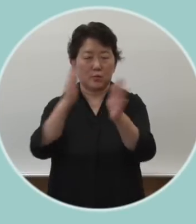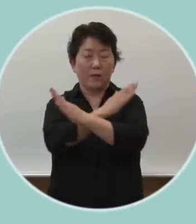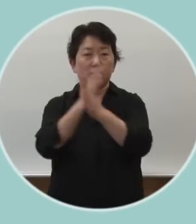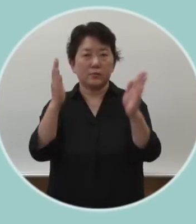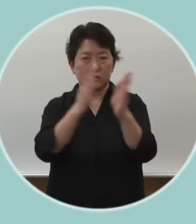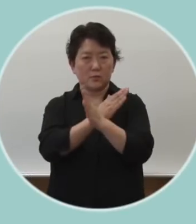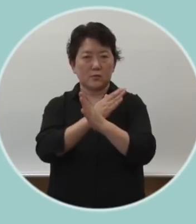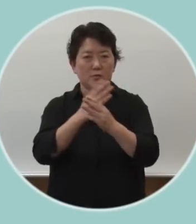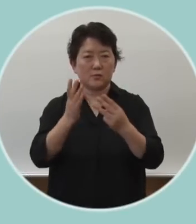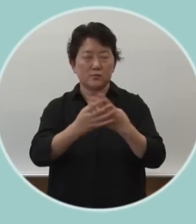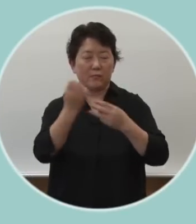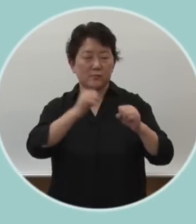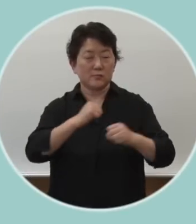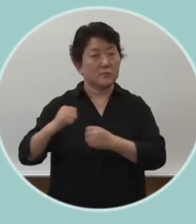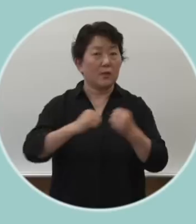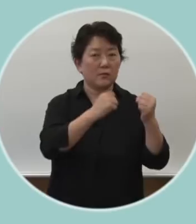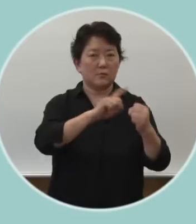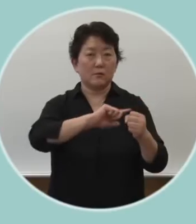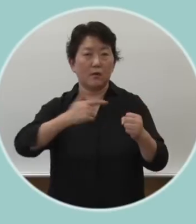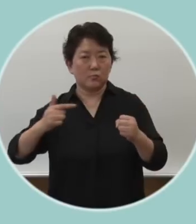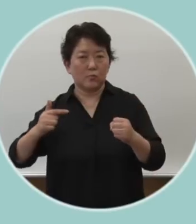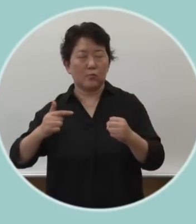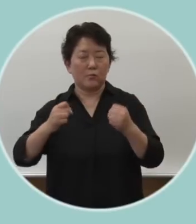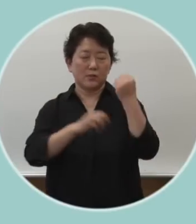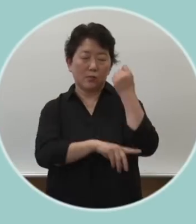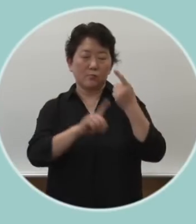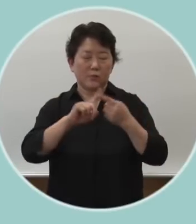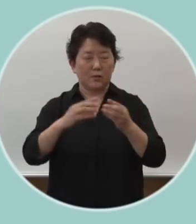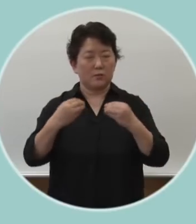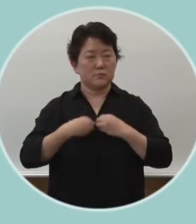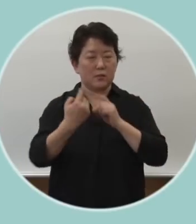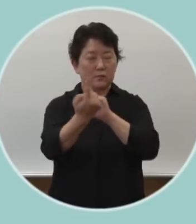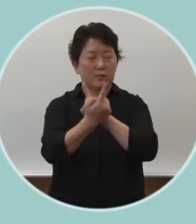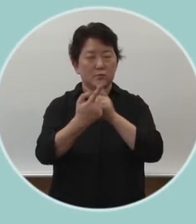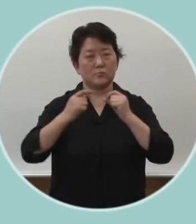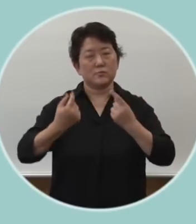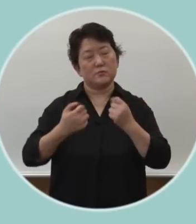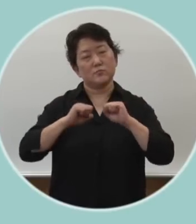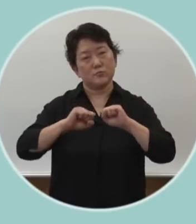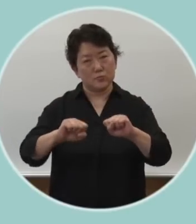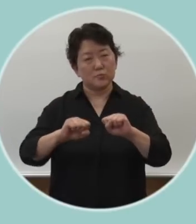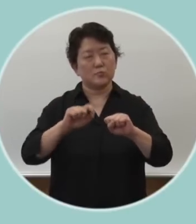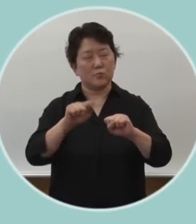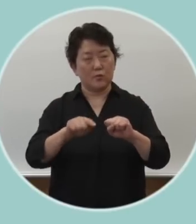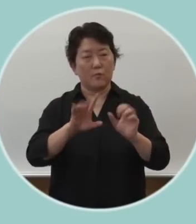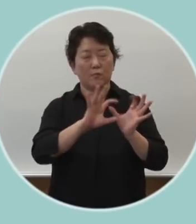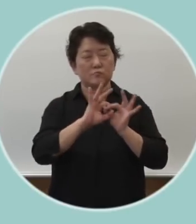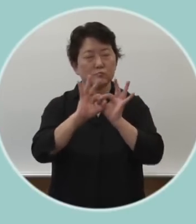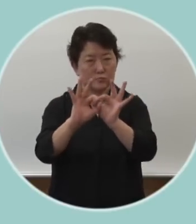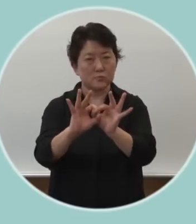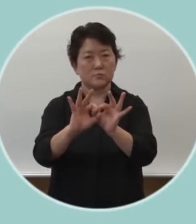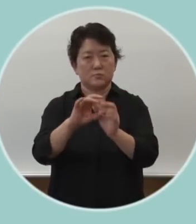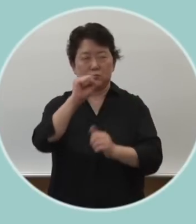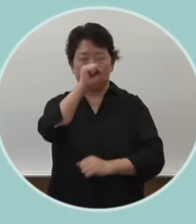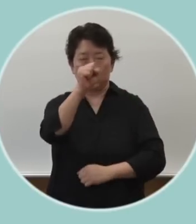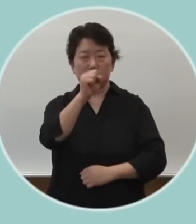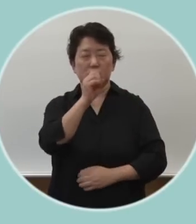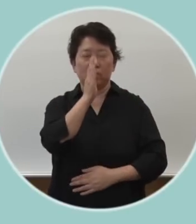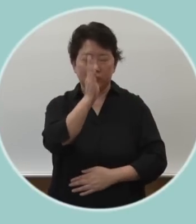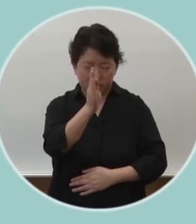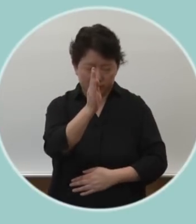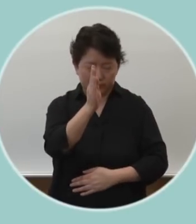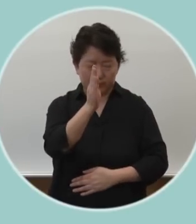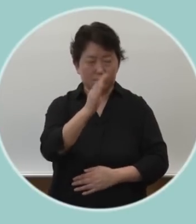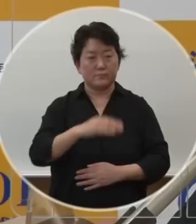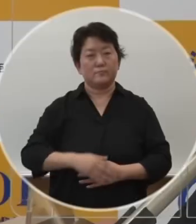気、3密の回避など基本的な感染対策の徹底につきましては引き続きよろしくお願いを申し